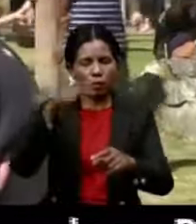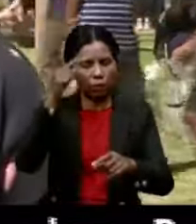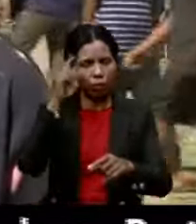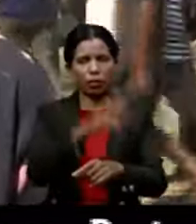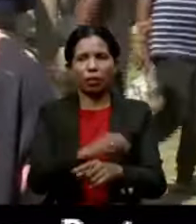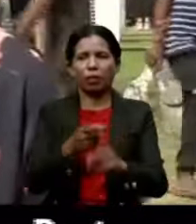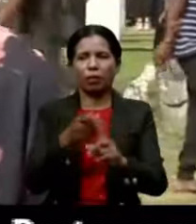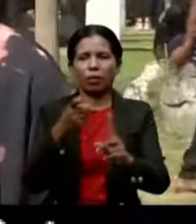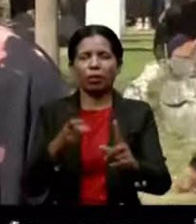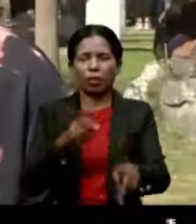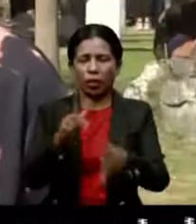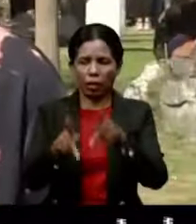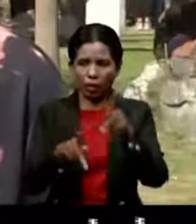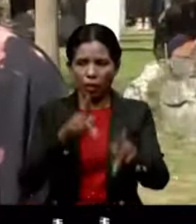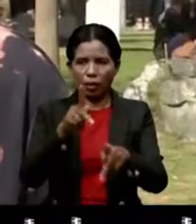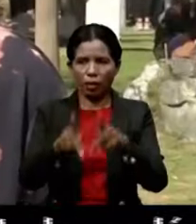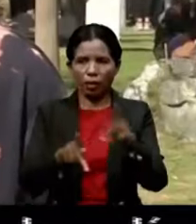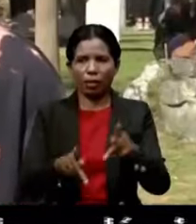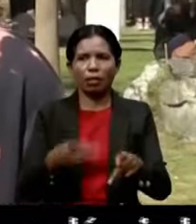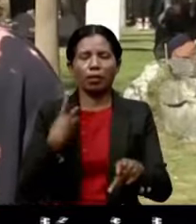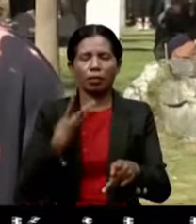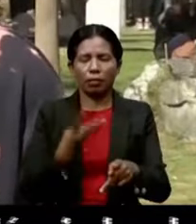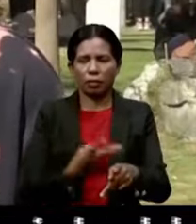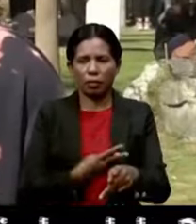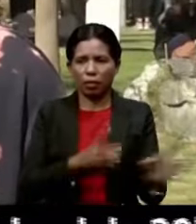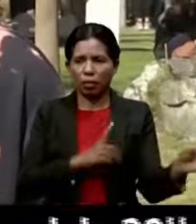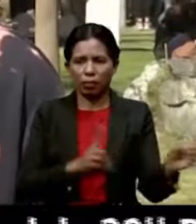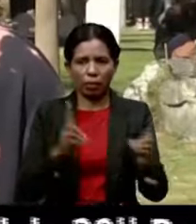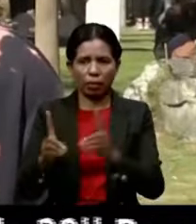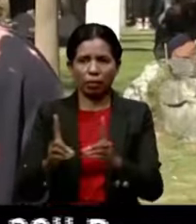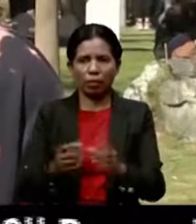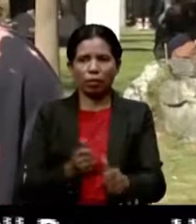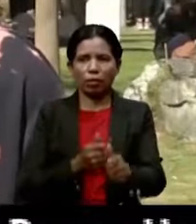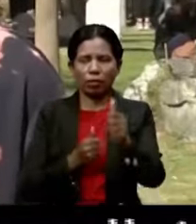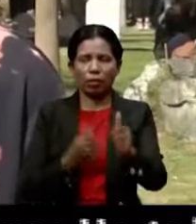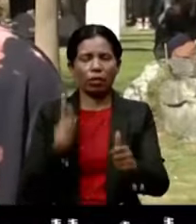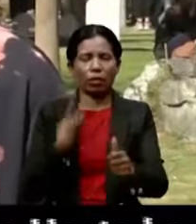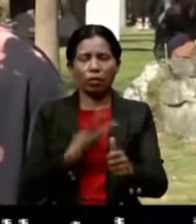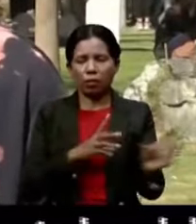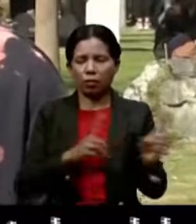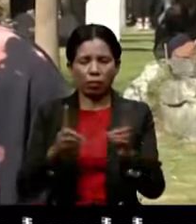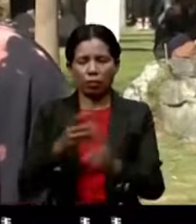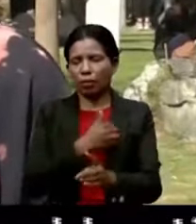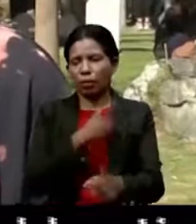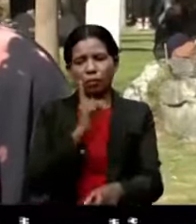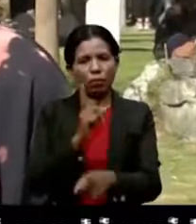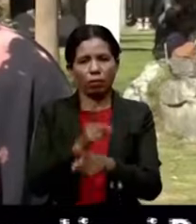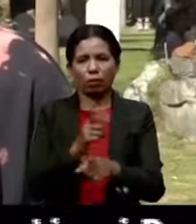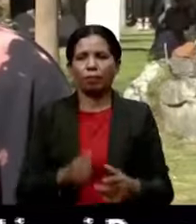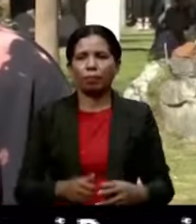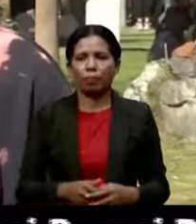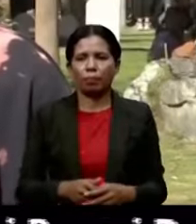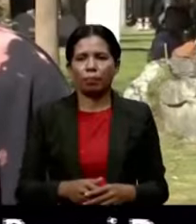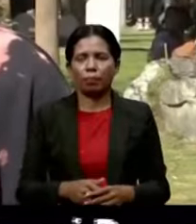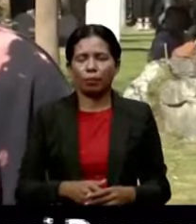Roma mos, paja osi su estado ne be kita implementa. Da Roma pasai ba yo estado da ne kita implementa da tori. La to.